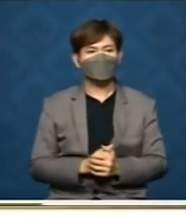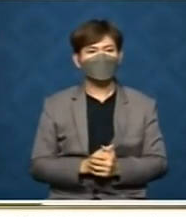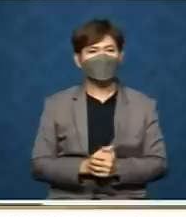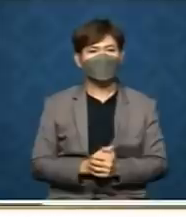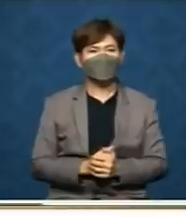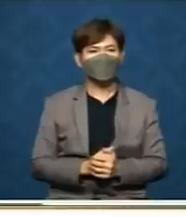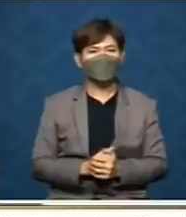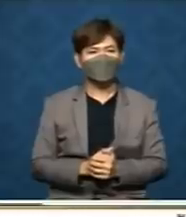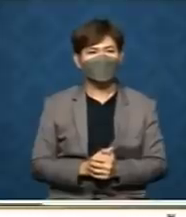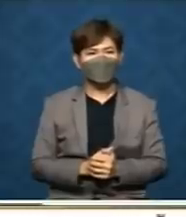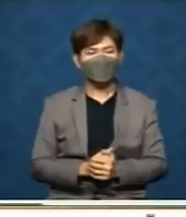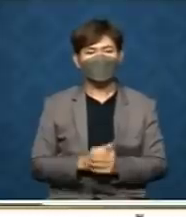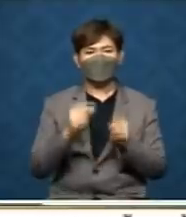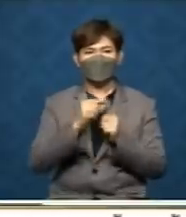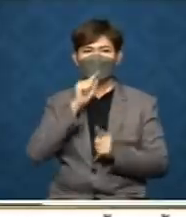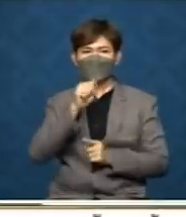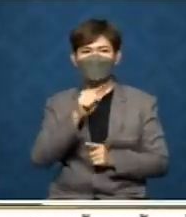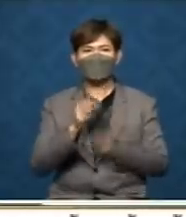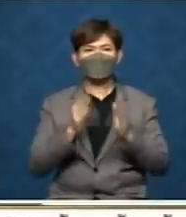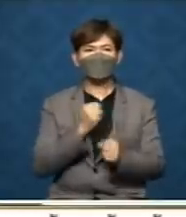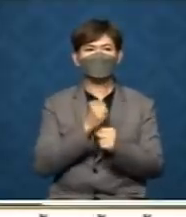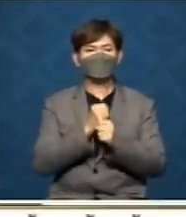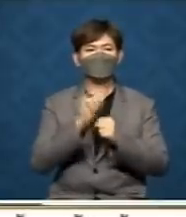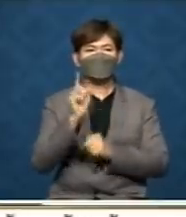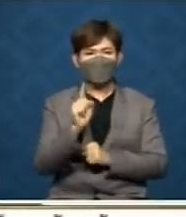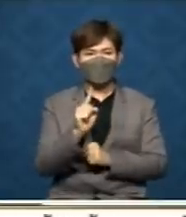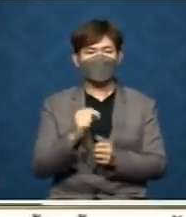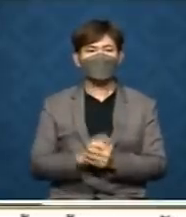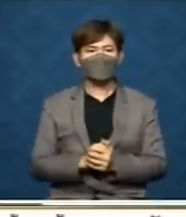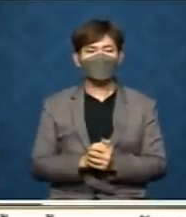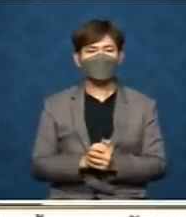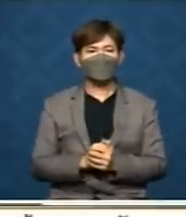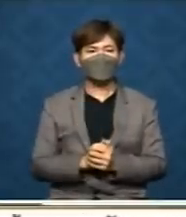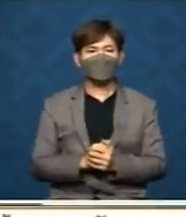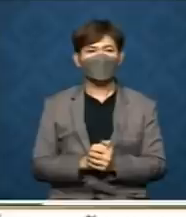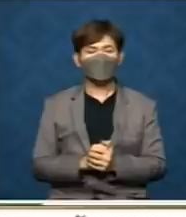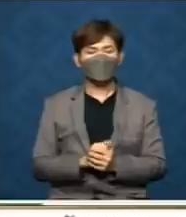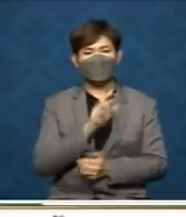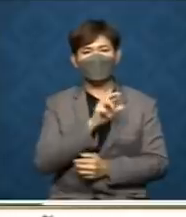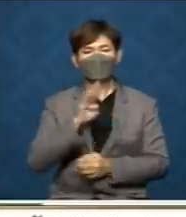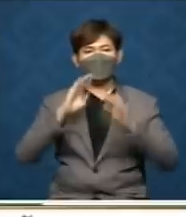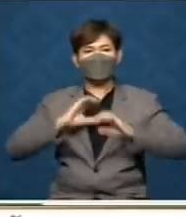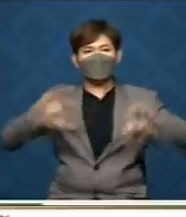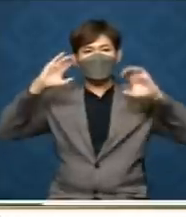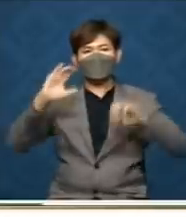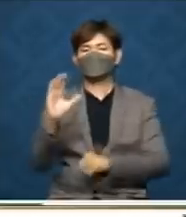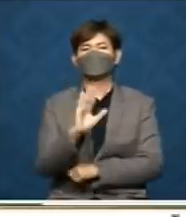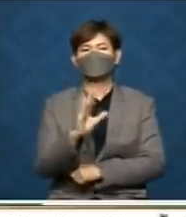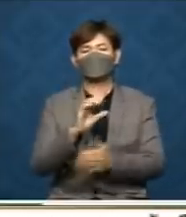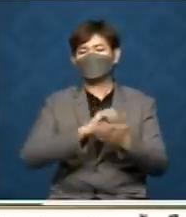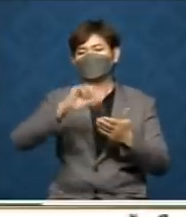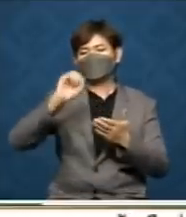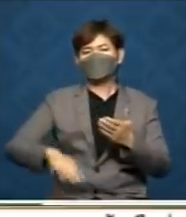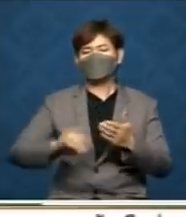คำสั่งหนึ่งที่ผมมอบให้เจ้าหน้าที่เทศบาลคือไม่ต้องมีระบบราชการตับ